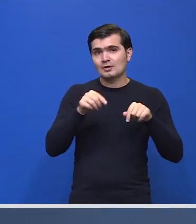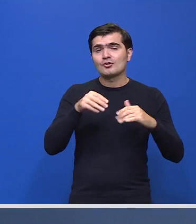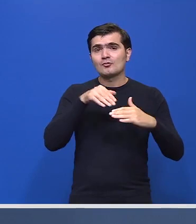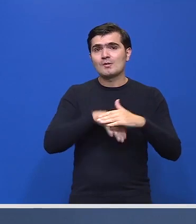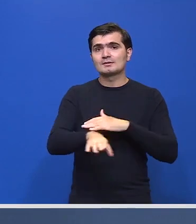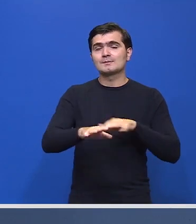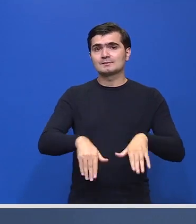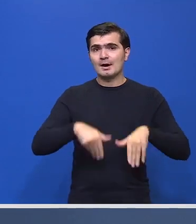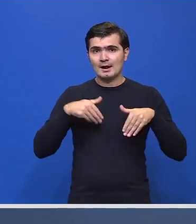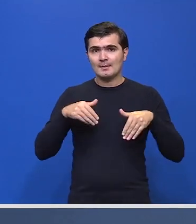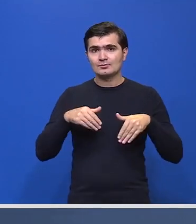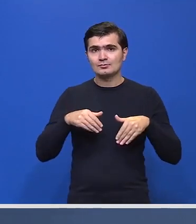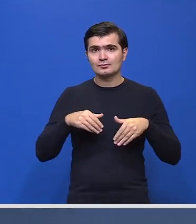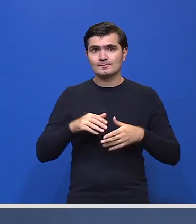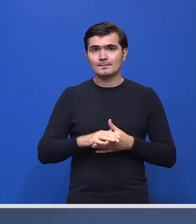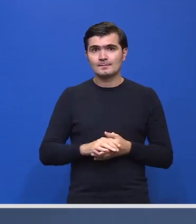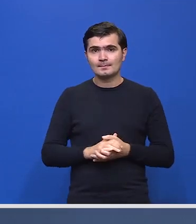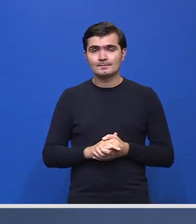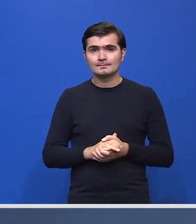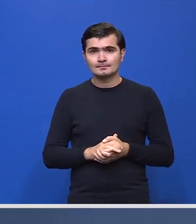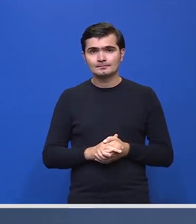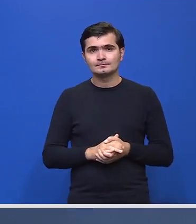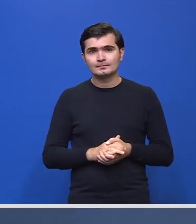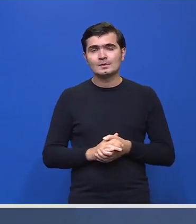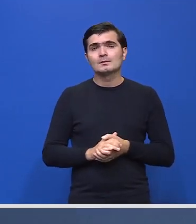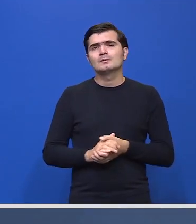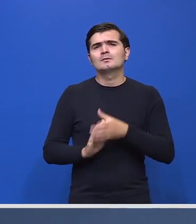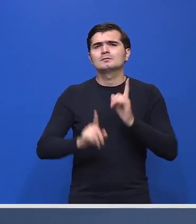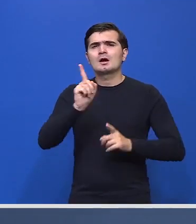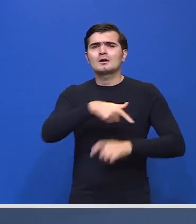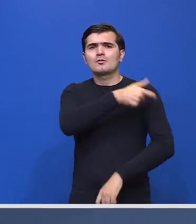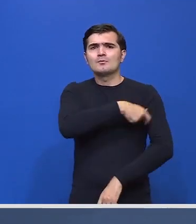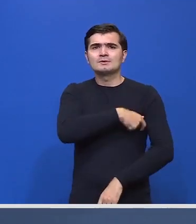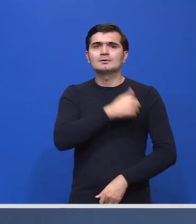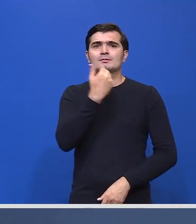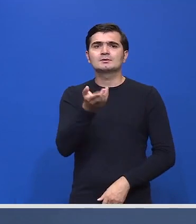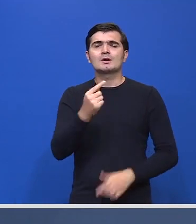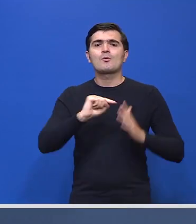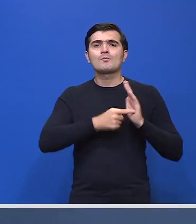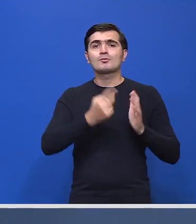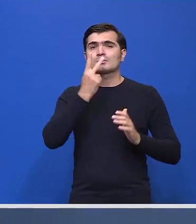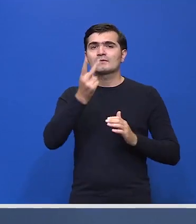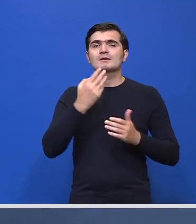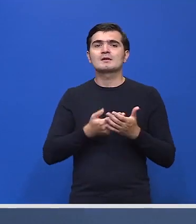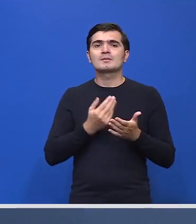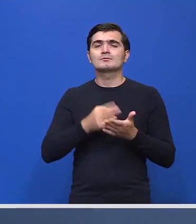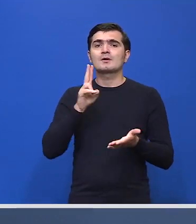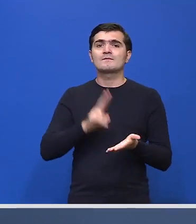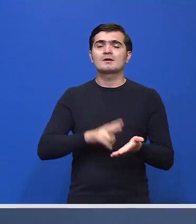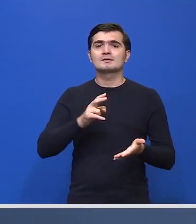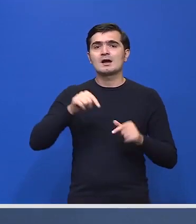de Parlament și Comisia își va exprima punctul de vedere cu privire la validarea